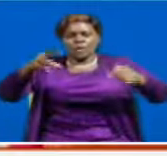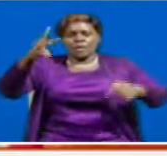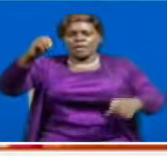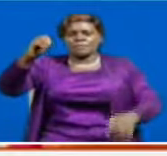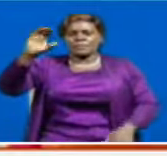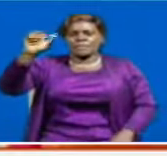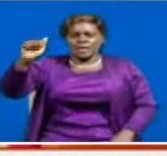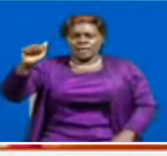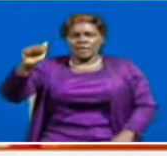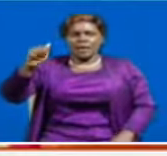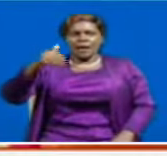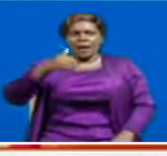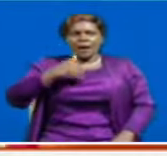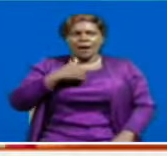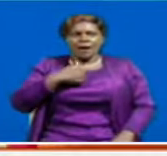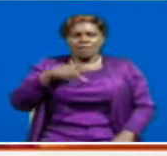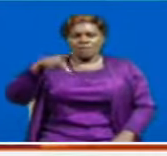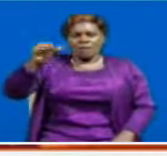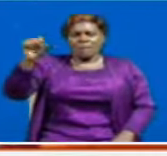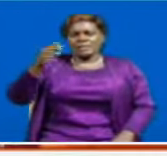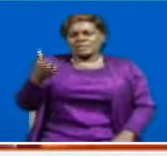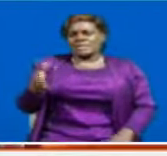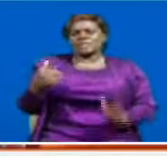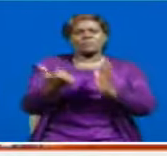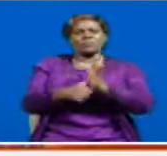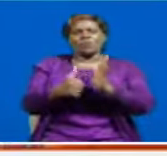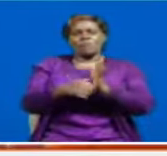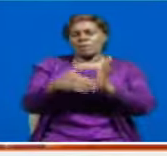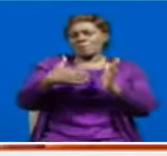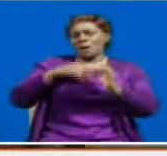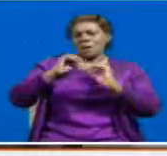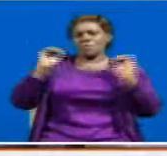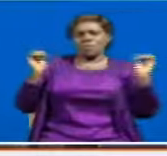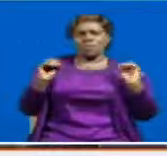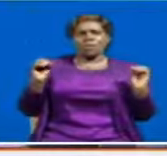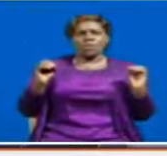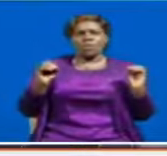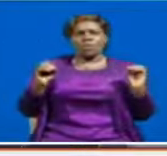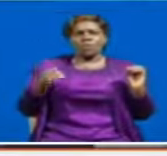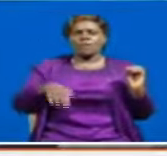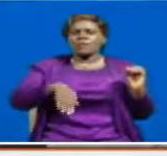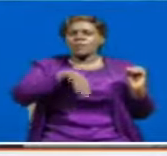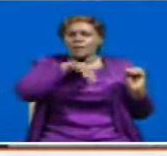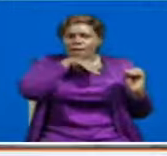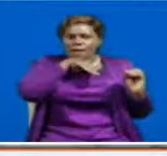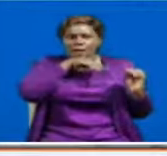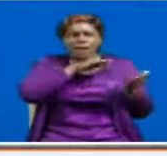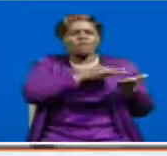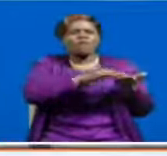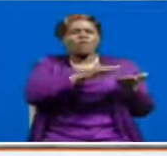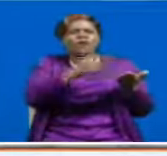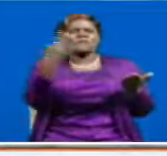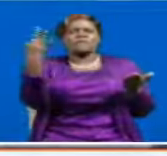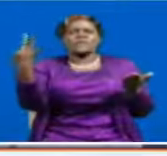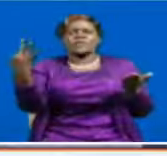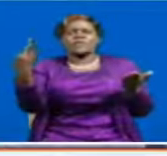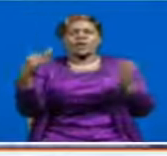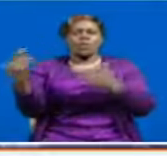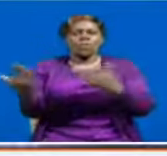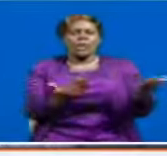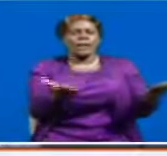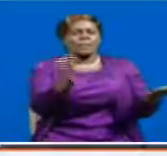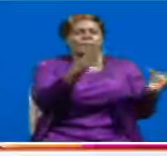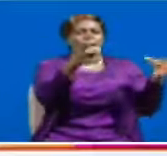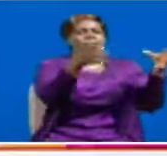MCS wangekuwa na World Fund, haya matatizo tusingekuwa nayo. Raila pardoned the three leaders and welcomed them back to the